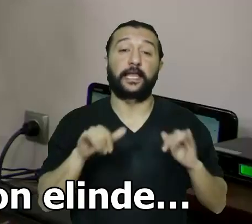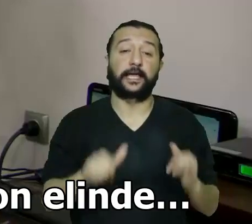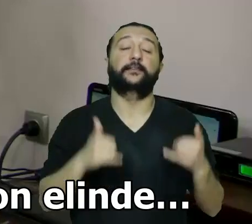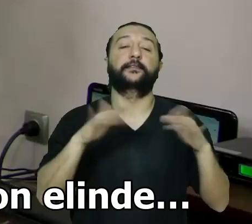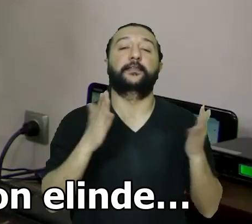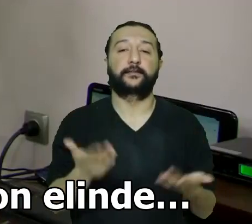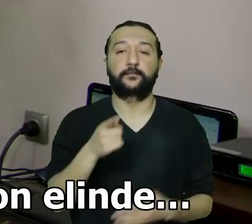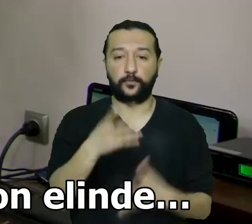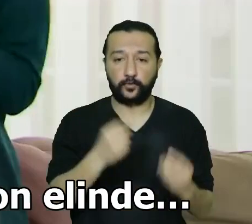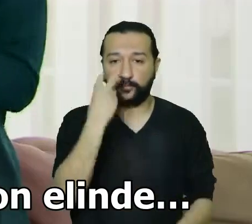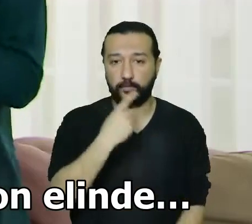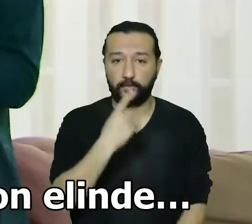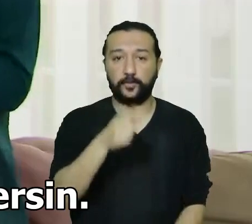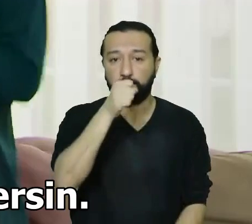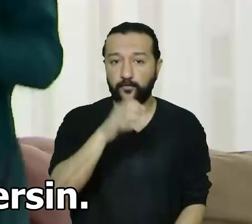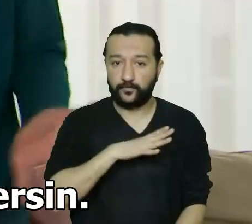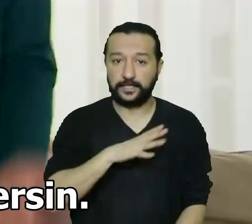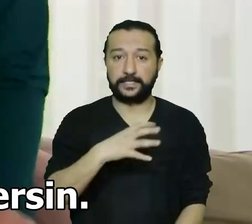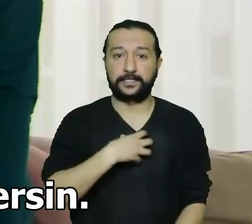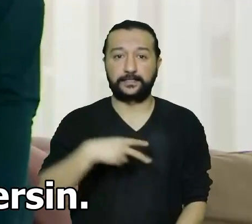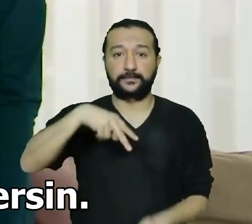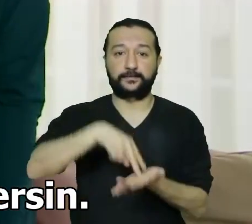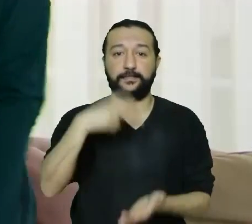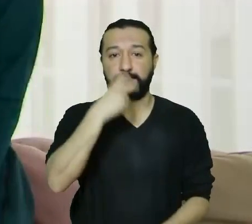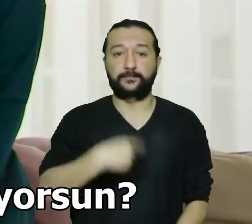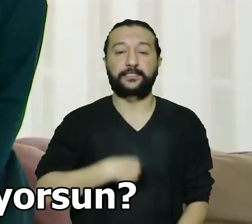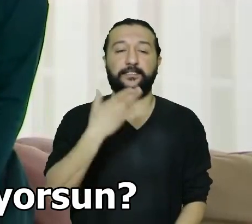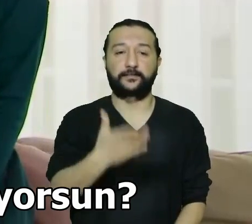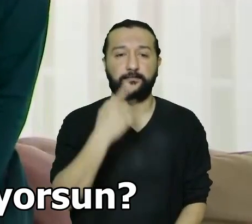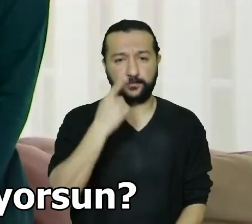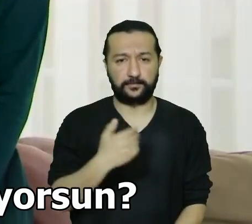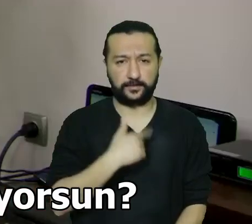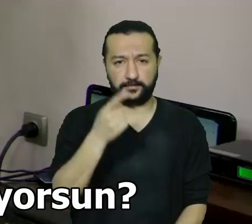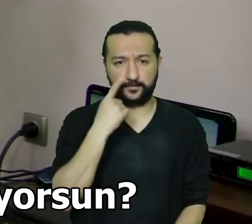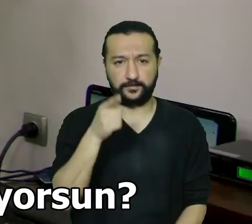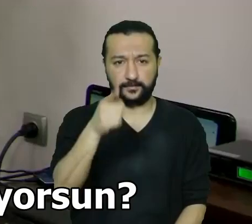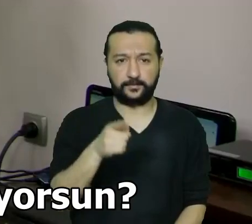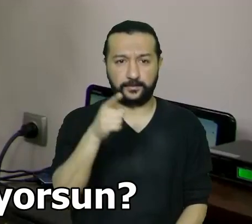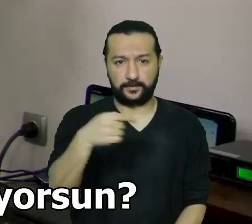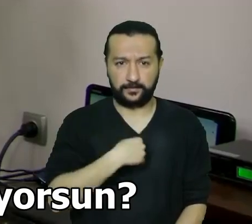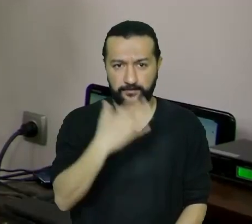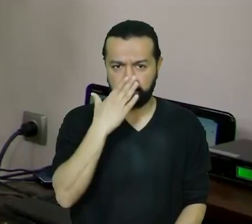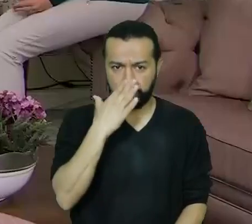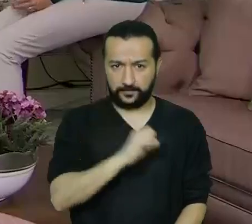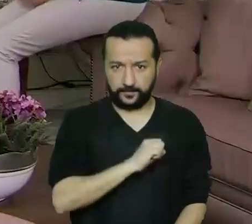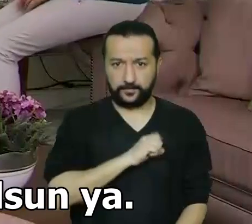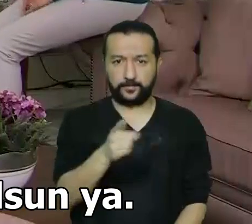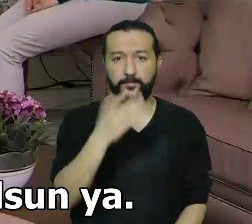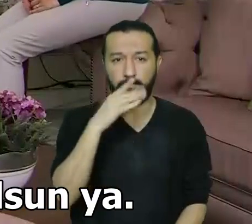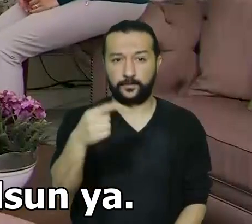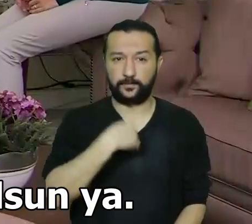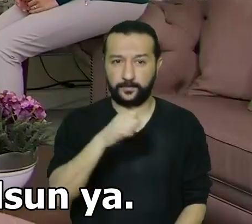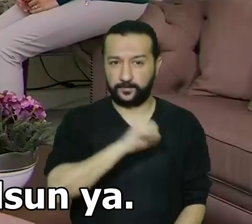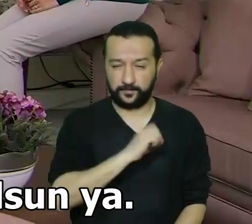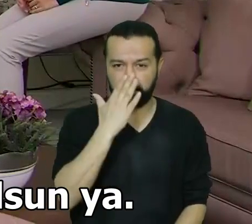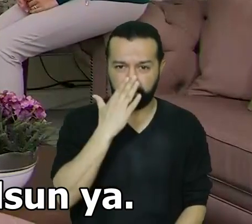olur mu hiç ya? Burada müzik söylüyorsun, mikrofon elinde, kendini asolist gibi hissedersin. Bana bak. Sen benden mi çekiniyorsun? Yok. Sen